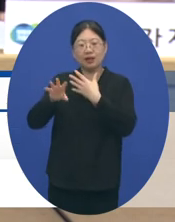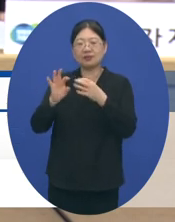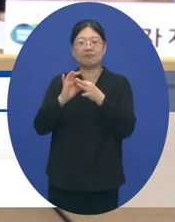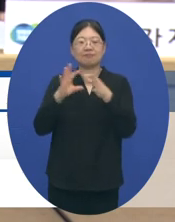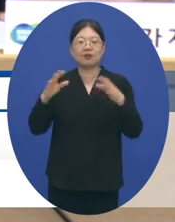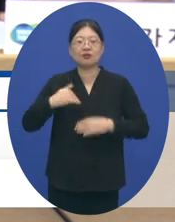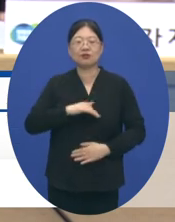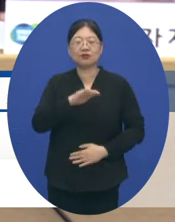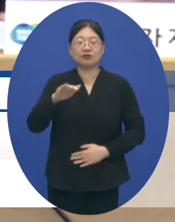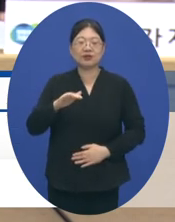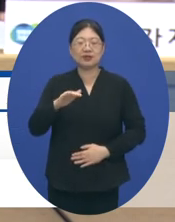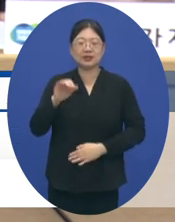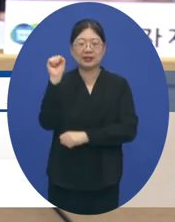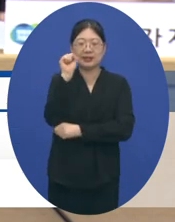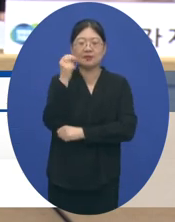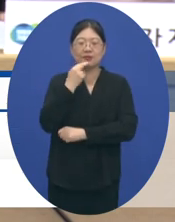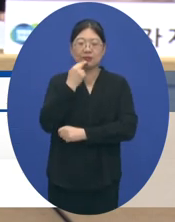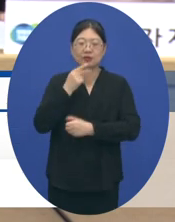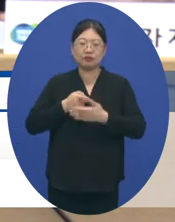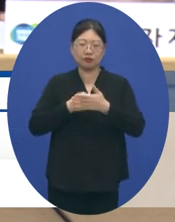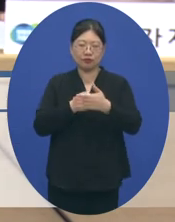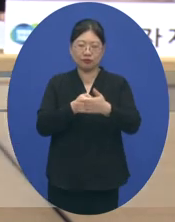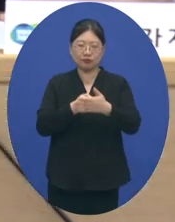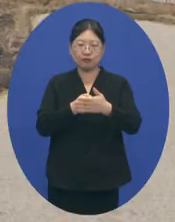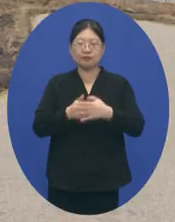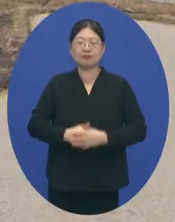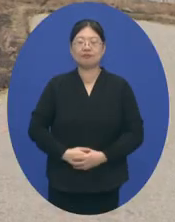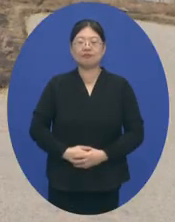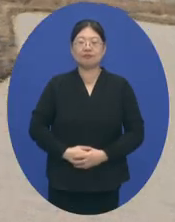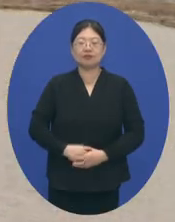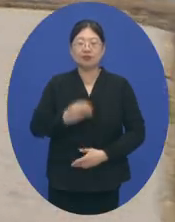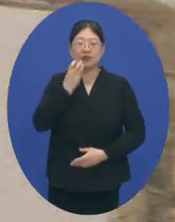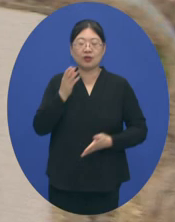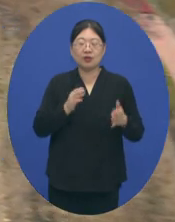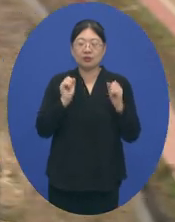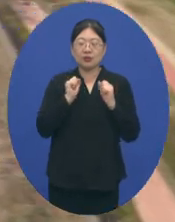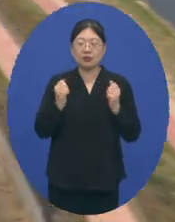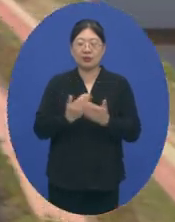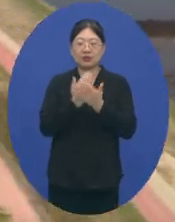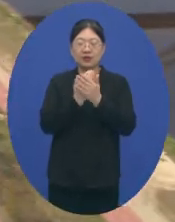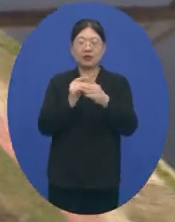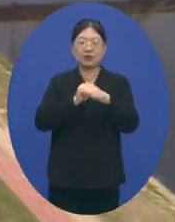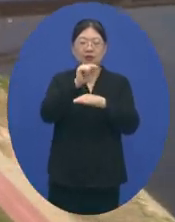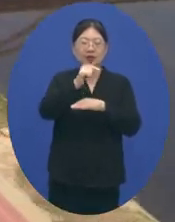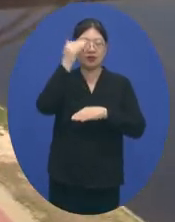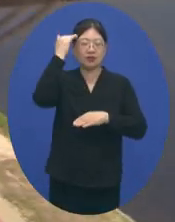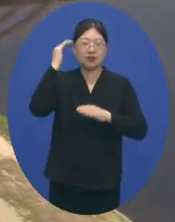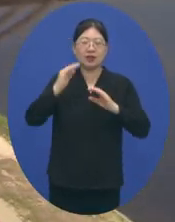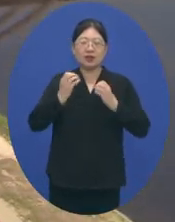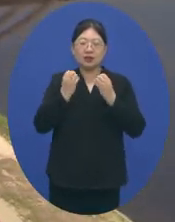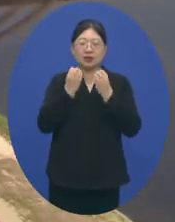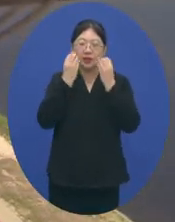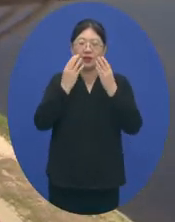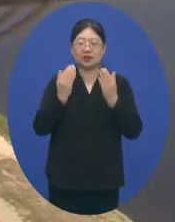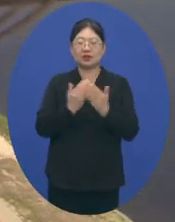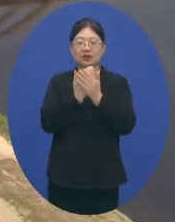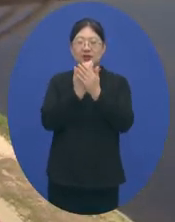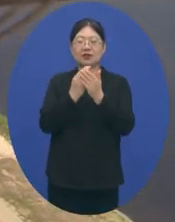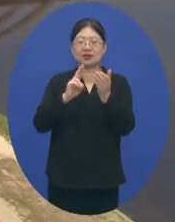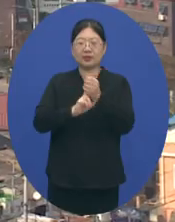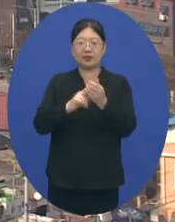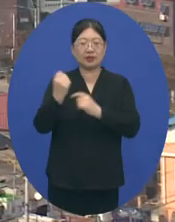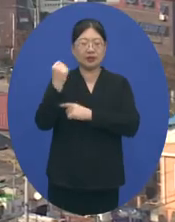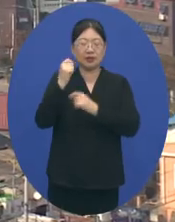어쨌든 흔들림 없이 추진할 것이라는 것입니다. 경기 북부의 발전을 넘어 대한민국의 새로운 성장 잠재력을 깨우기